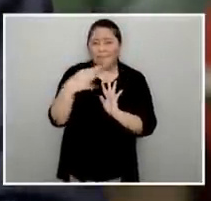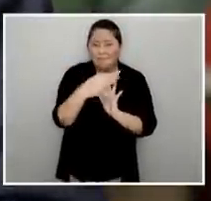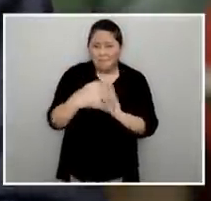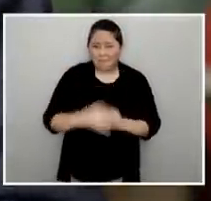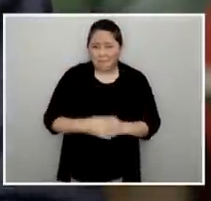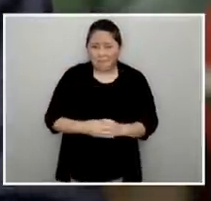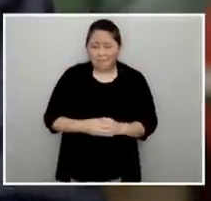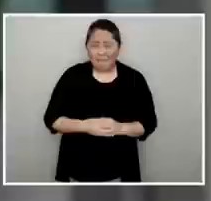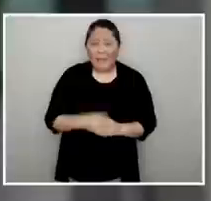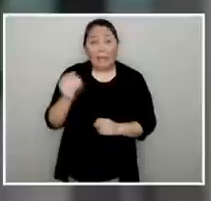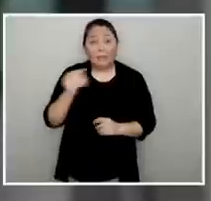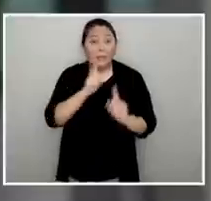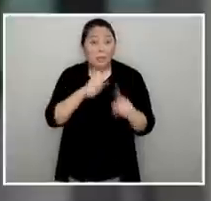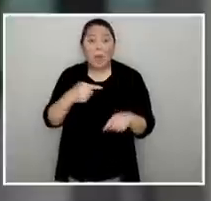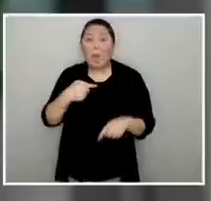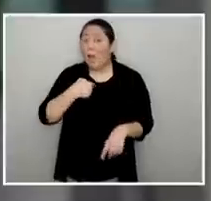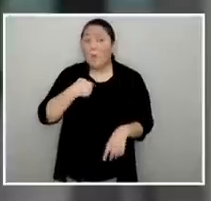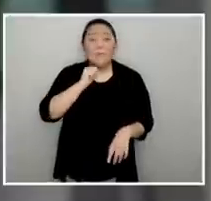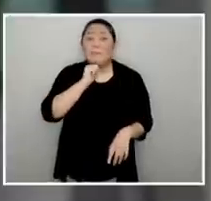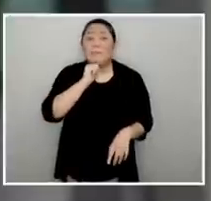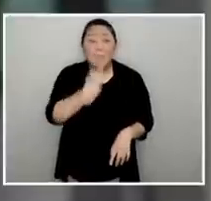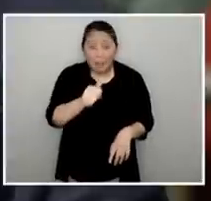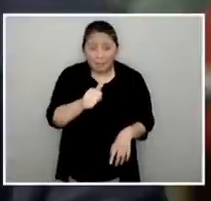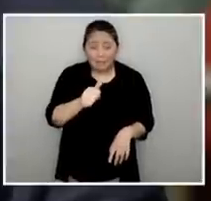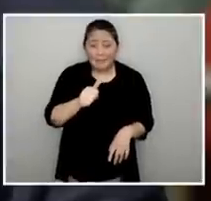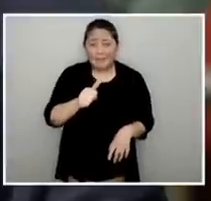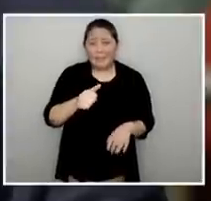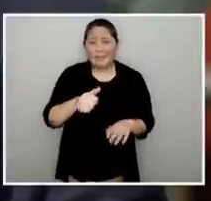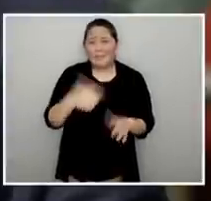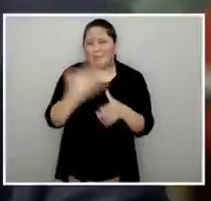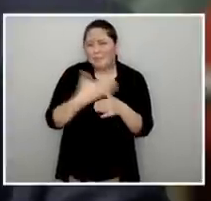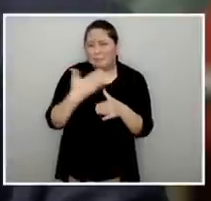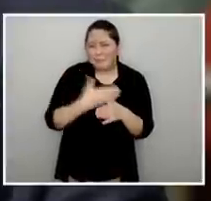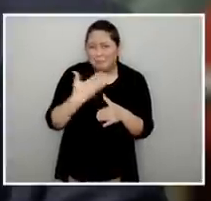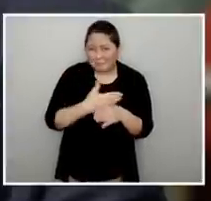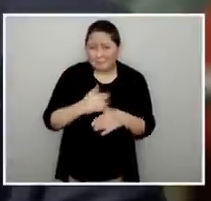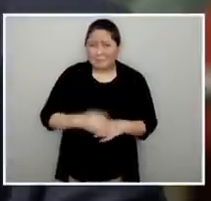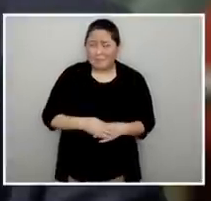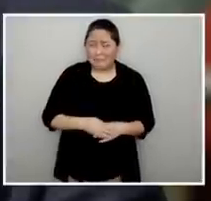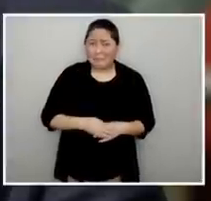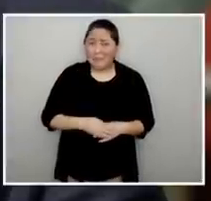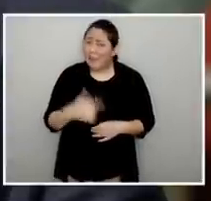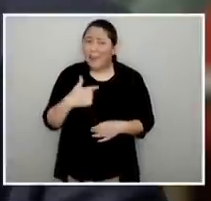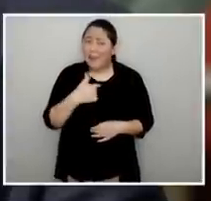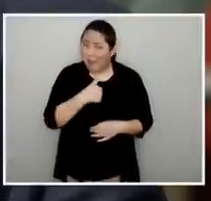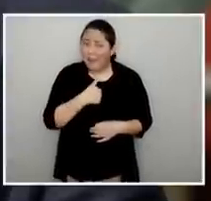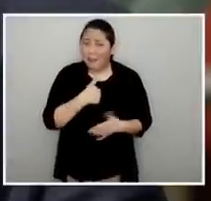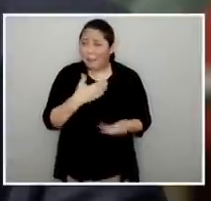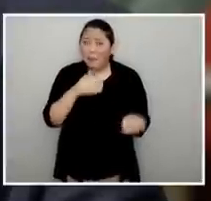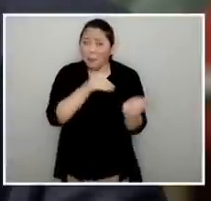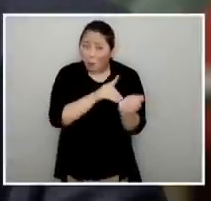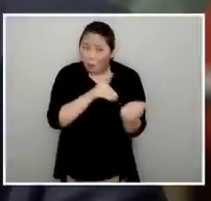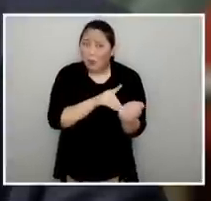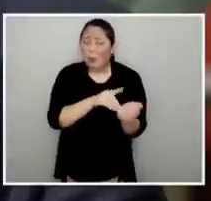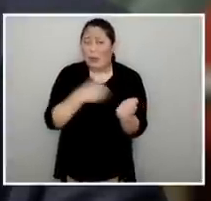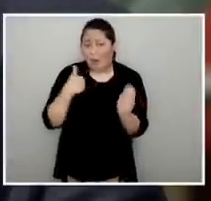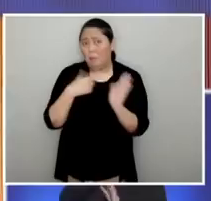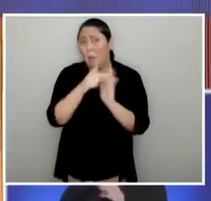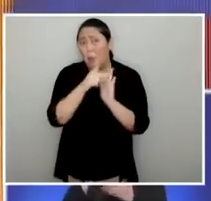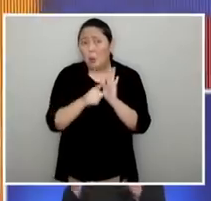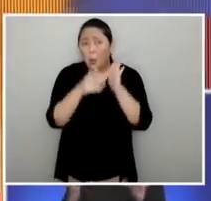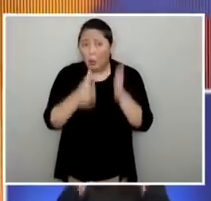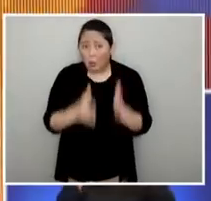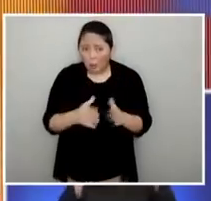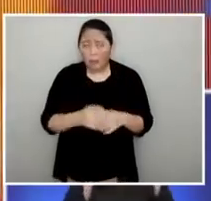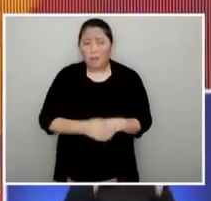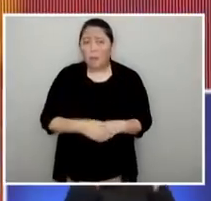Democratic Party of the Philippines. Mm-hmm. Pangalawa, I am a doctor and a lawyer. Mm-hmm. I am not putting the election process in a mockery.